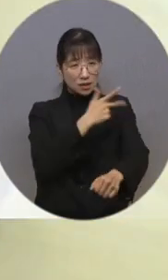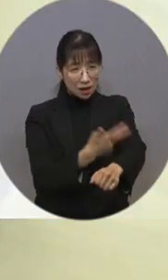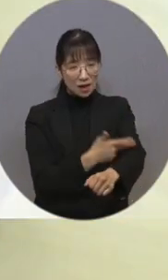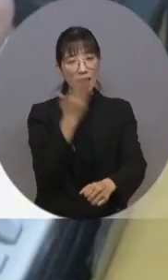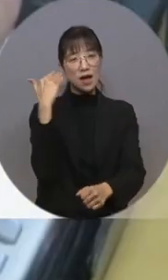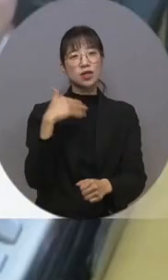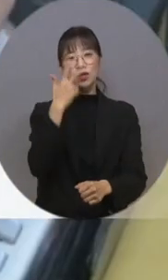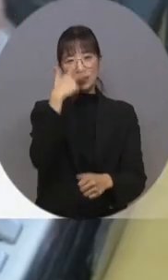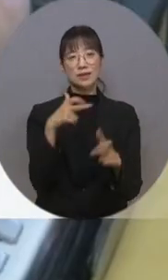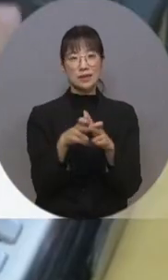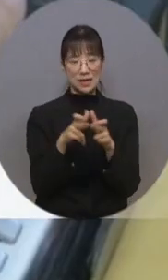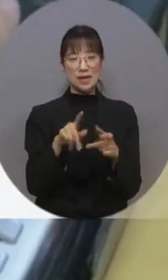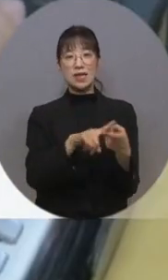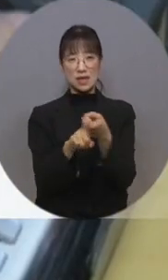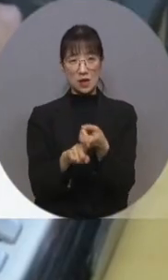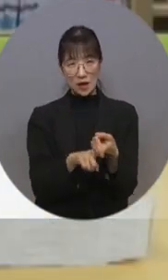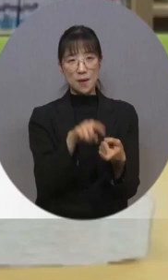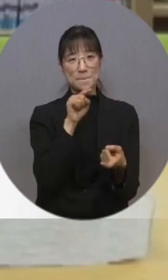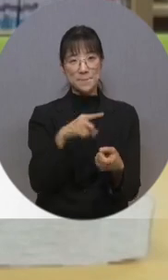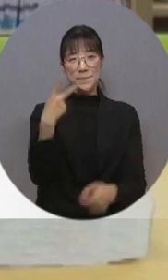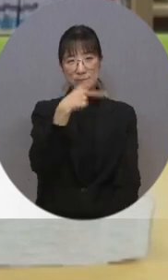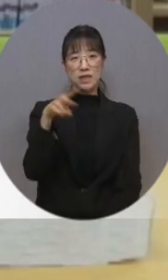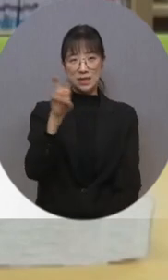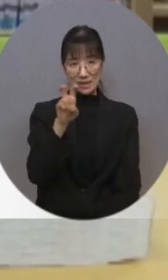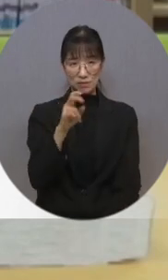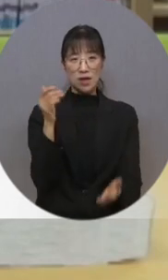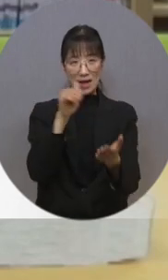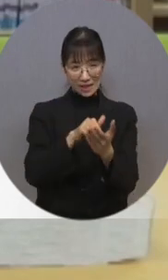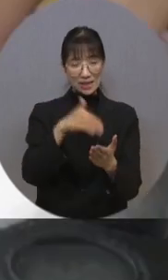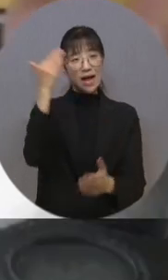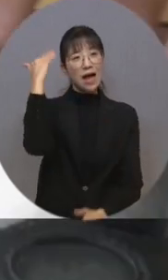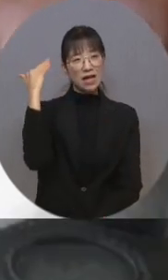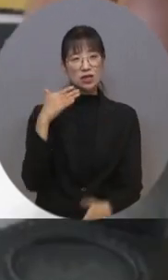자격제도는 한국시각장애인연합회에서 2020년까지